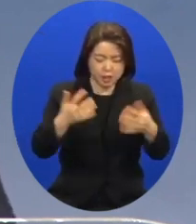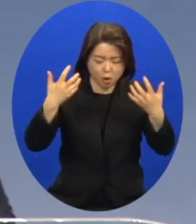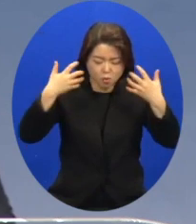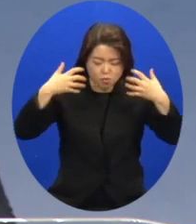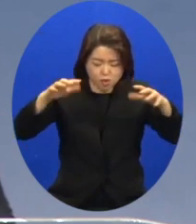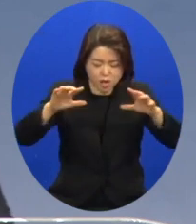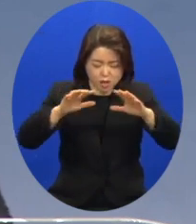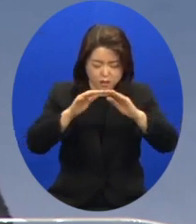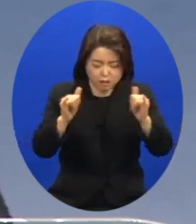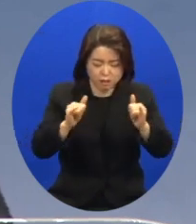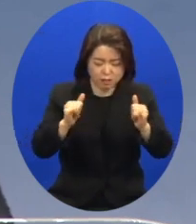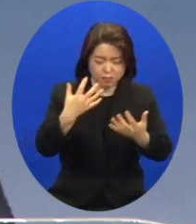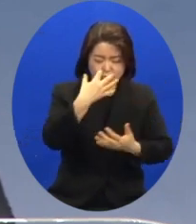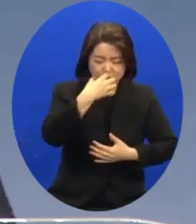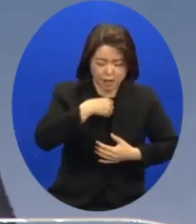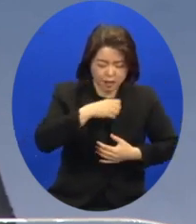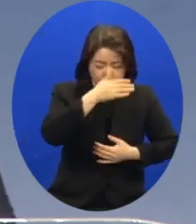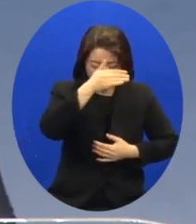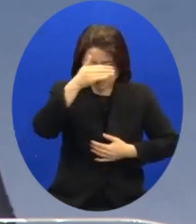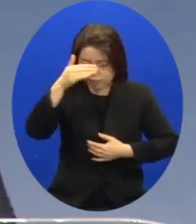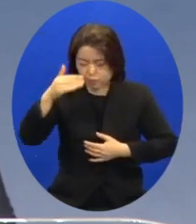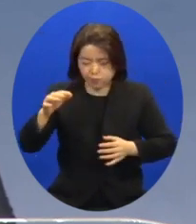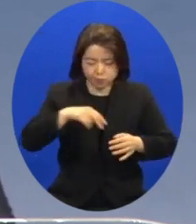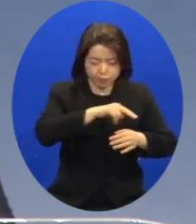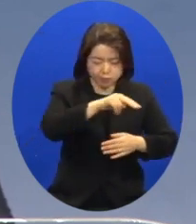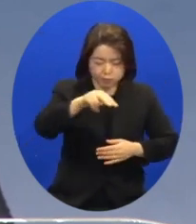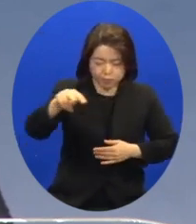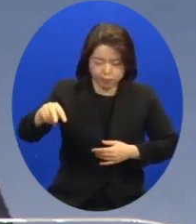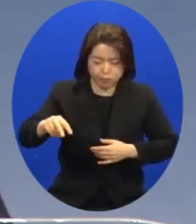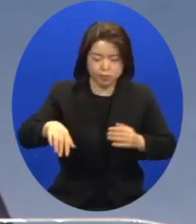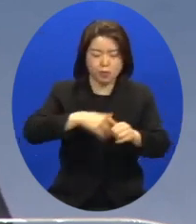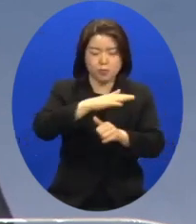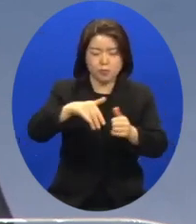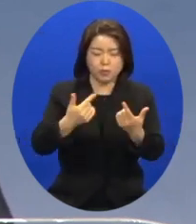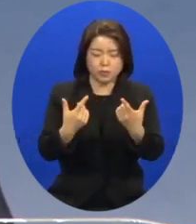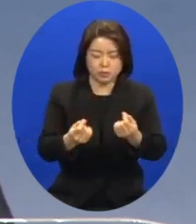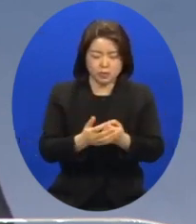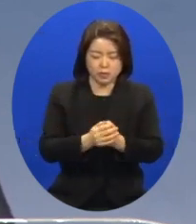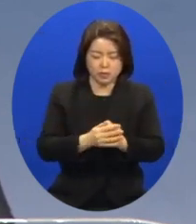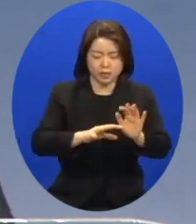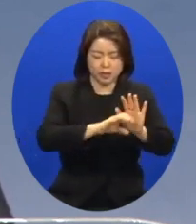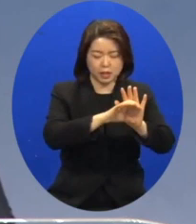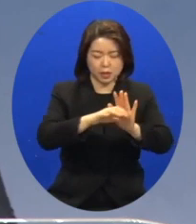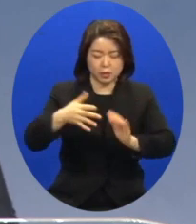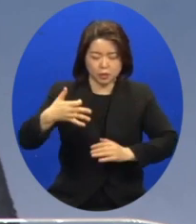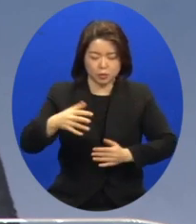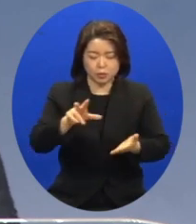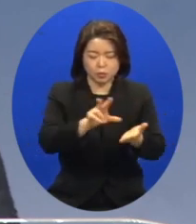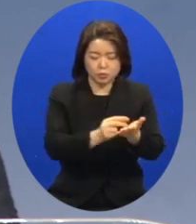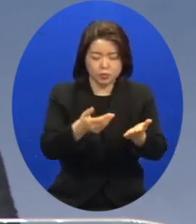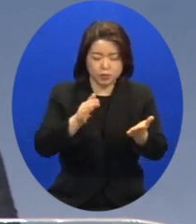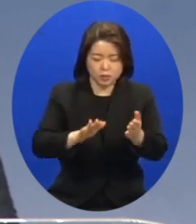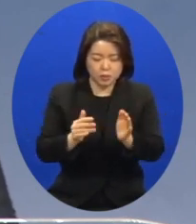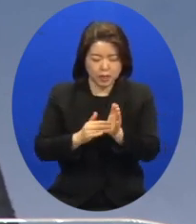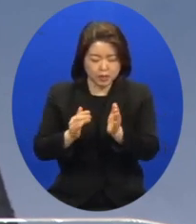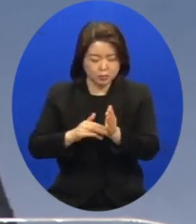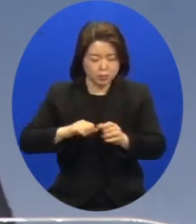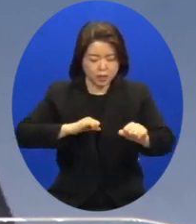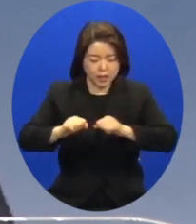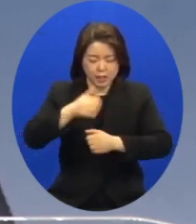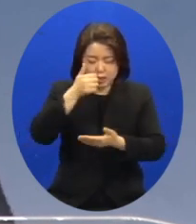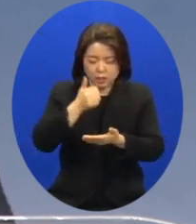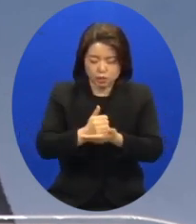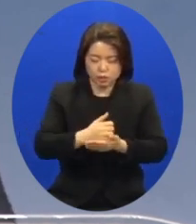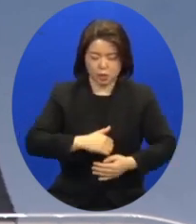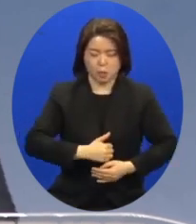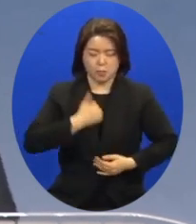찾아 두루 돌아다니는 형편입니다. 코로나19 바이러스도 문제지만 은밀히 짓는 죄, 분노의